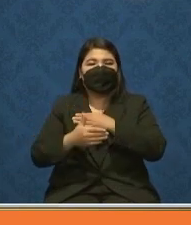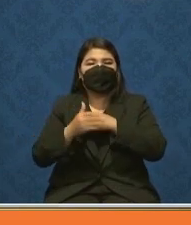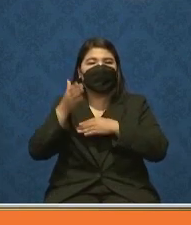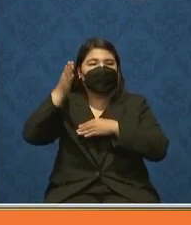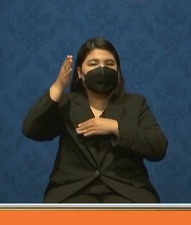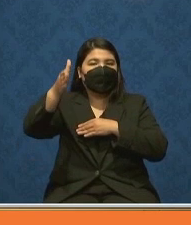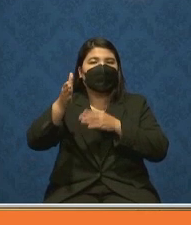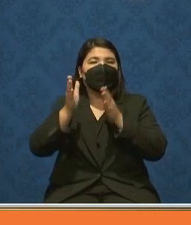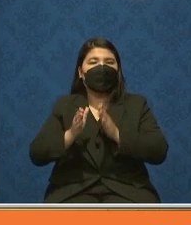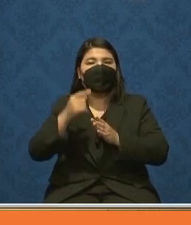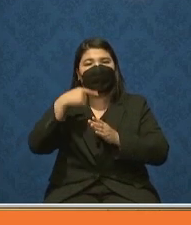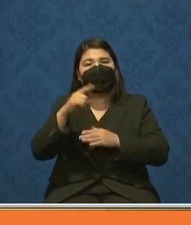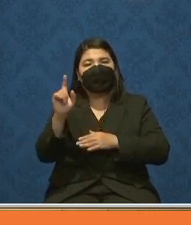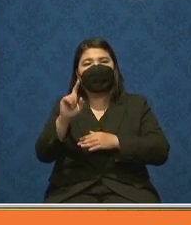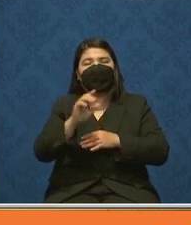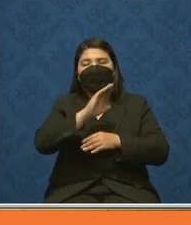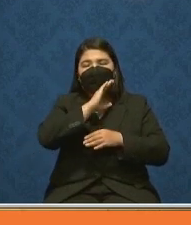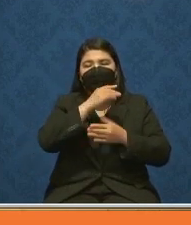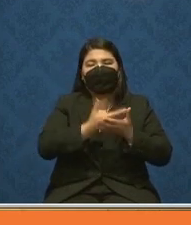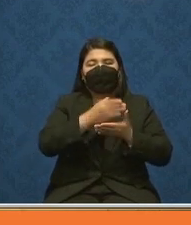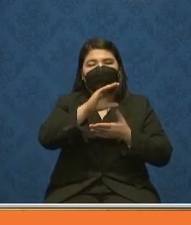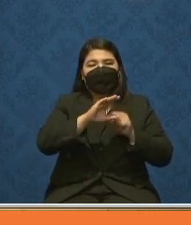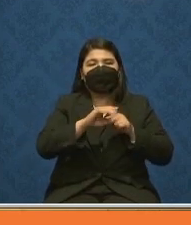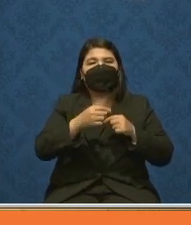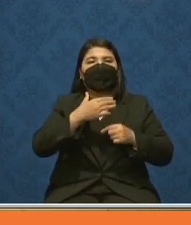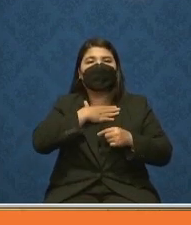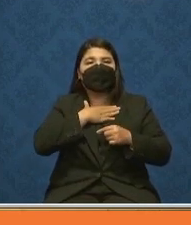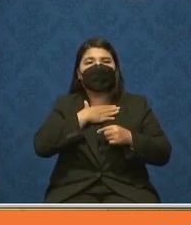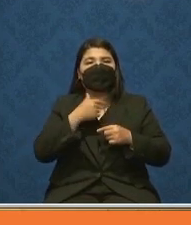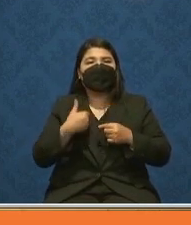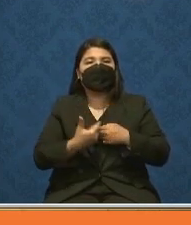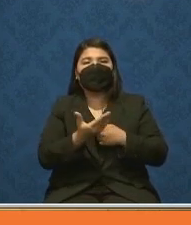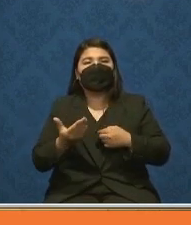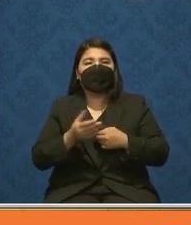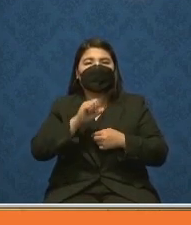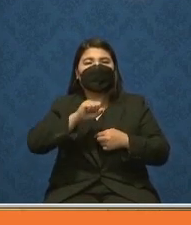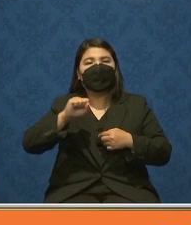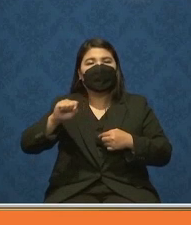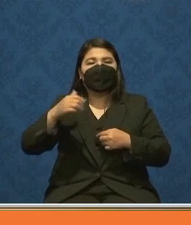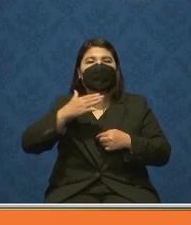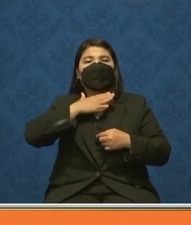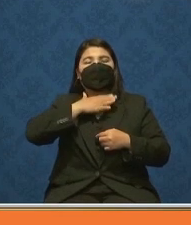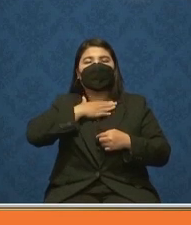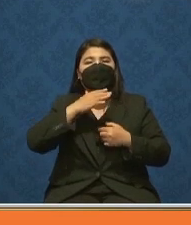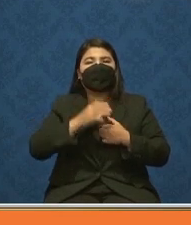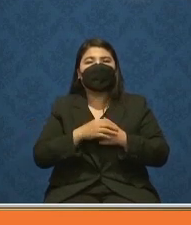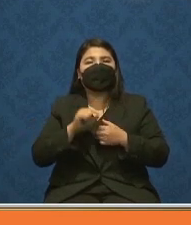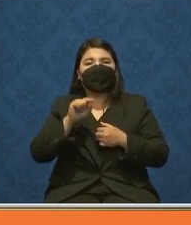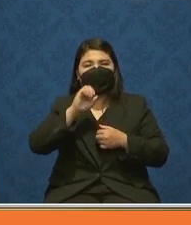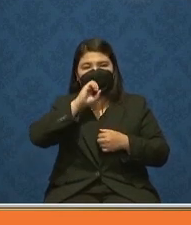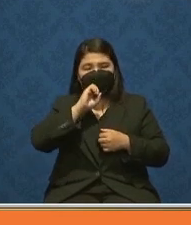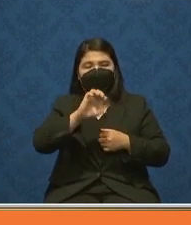คัญกับอนาคตของชาติยังไงแต่ถ้าเป็นงบประมาณก้าวไกลนี่ครับเพื่อนสมาชิกของผมส.ส.ณัฐิพัฒน์นี่